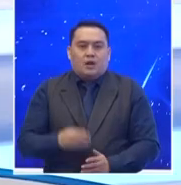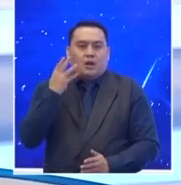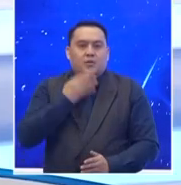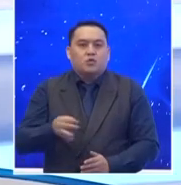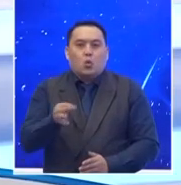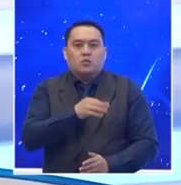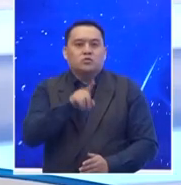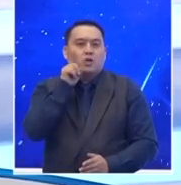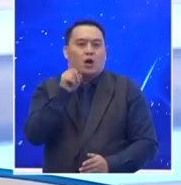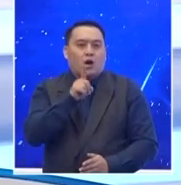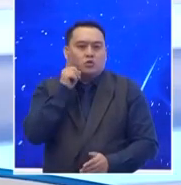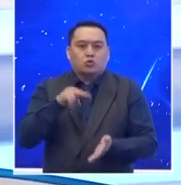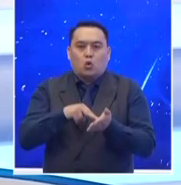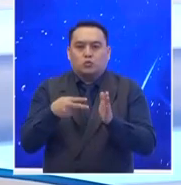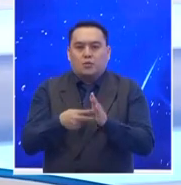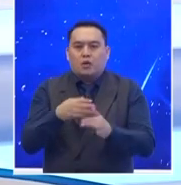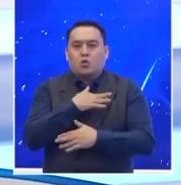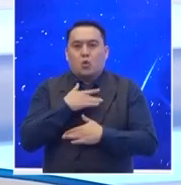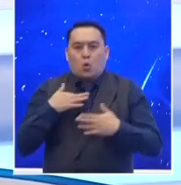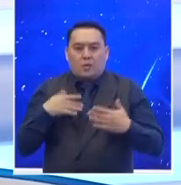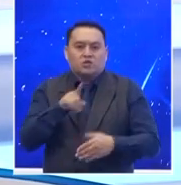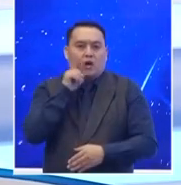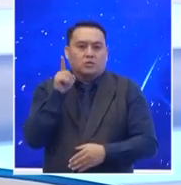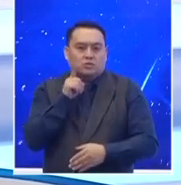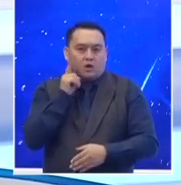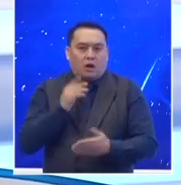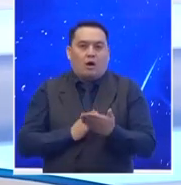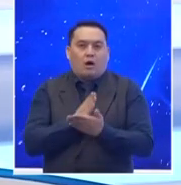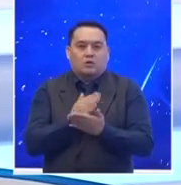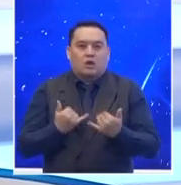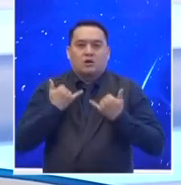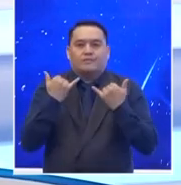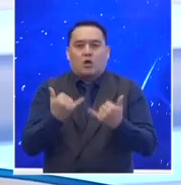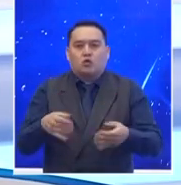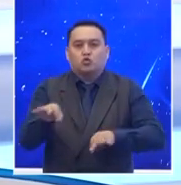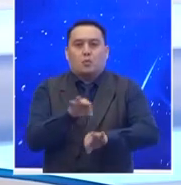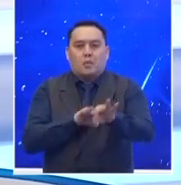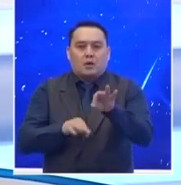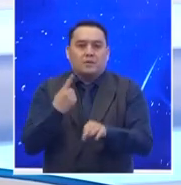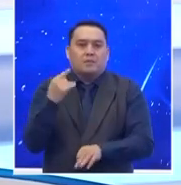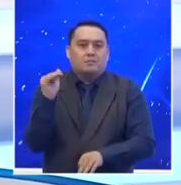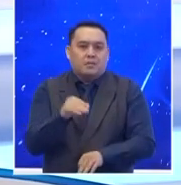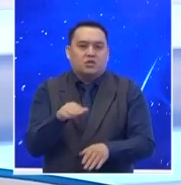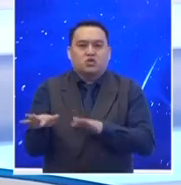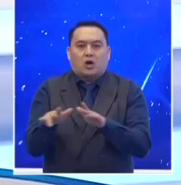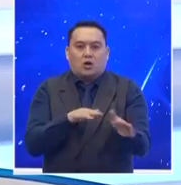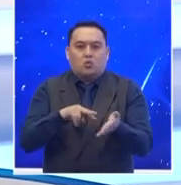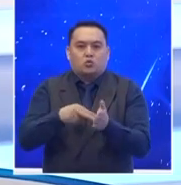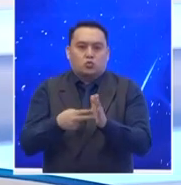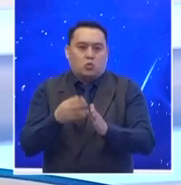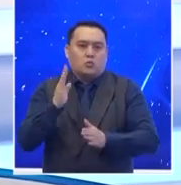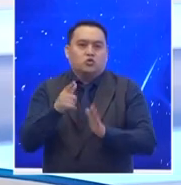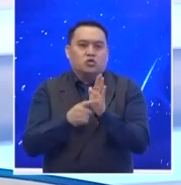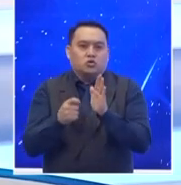Жетісулық жігерлі жастардың жоспары көп. Биыл Жас Отан жастар қанаты ардагерлерді ардақтайық жобасы аясында 1000-ға жуық шара өткізбек. Бүгінде